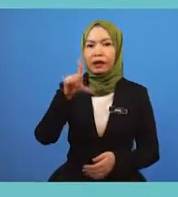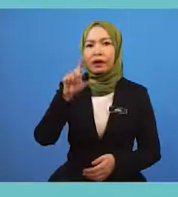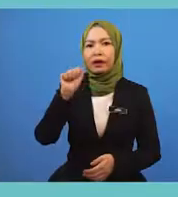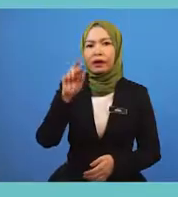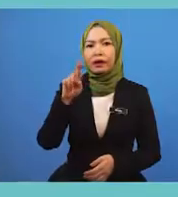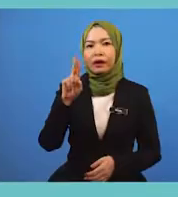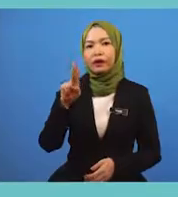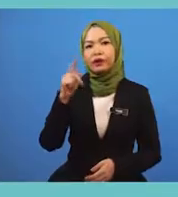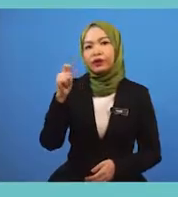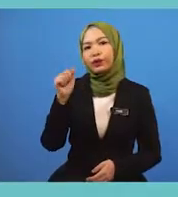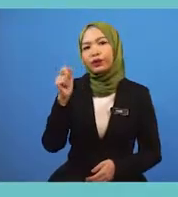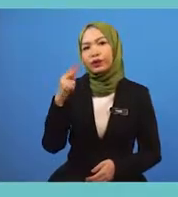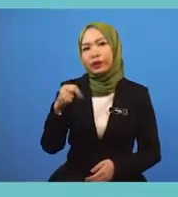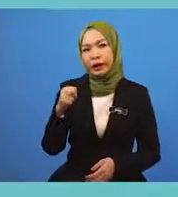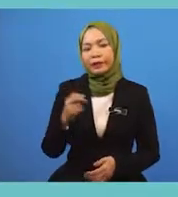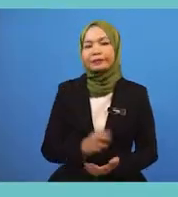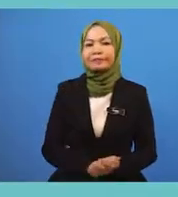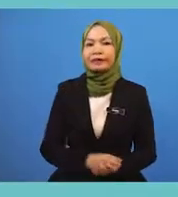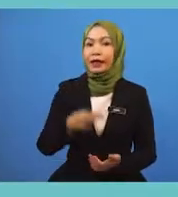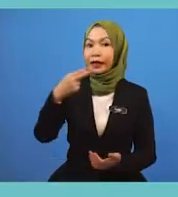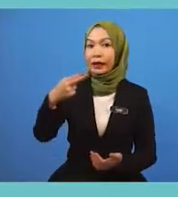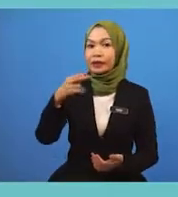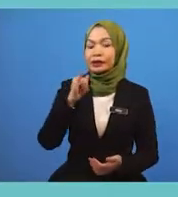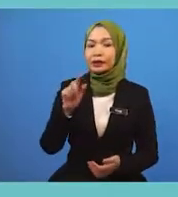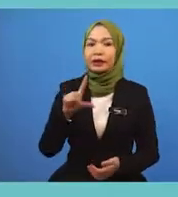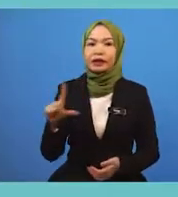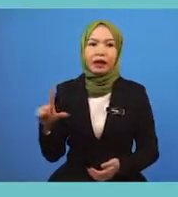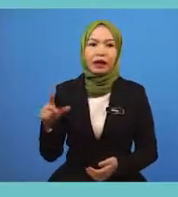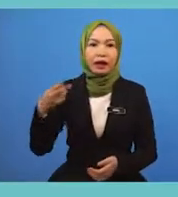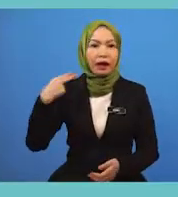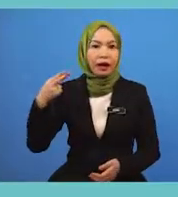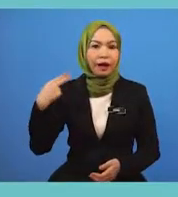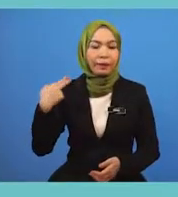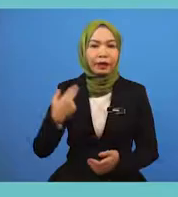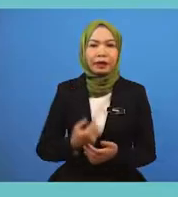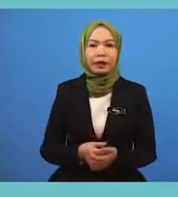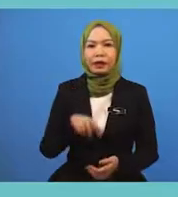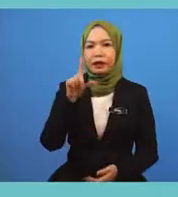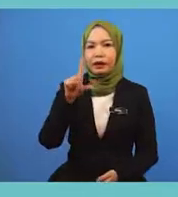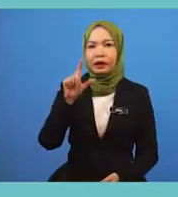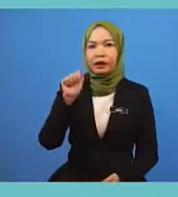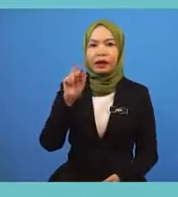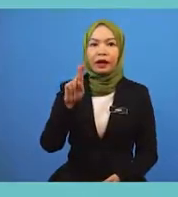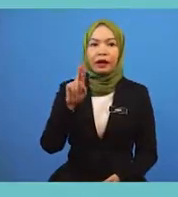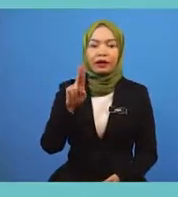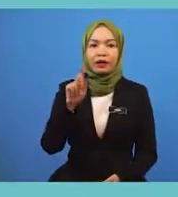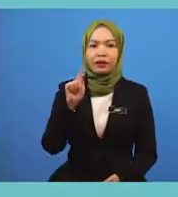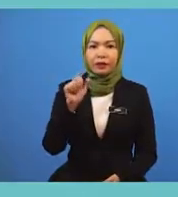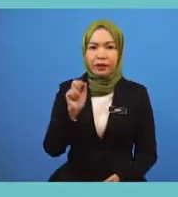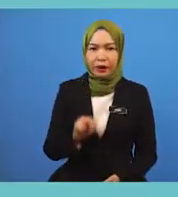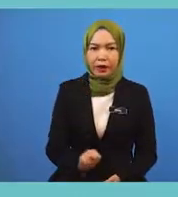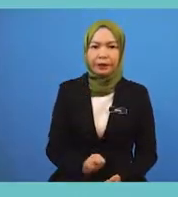Dan theta merupakan perubahan suhu. Manakala untuk mengira haba penutralan